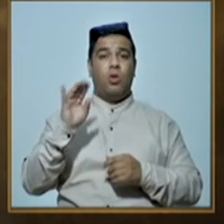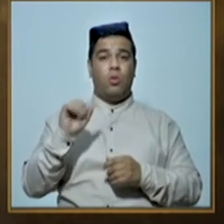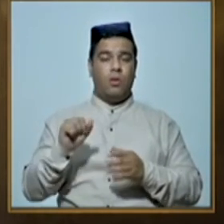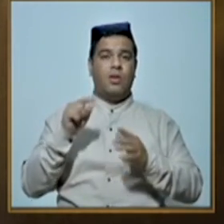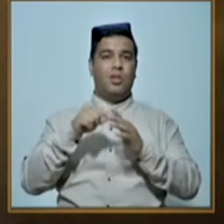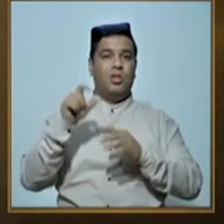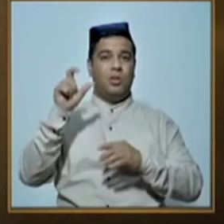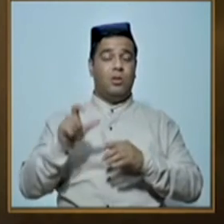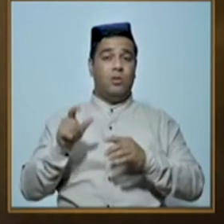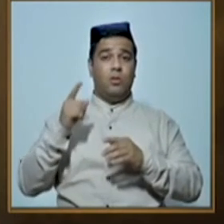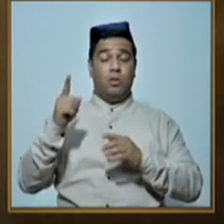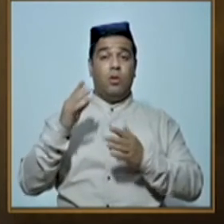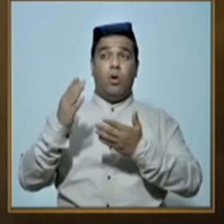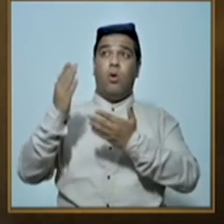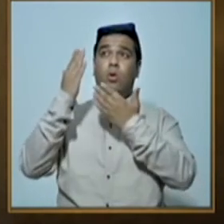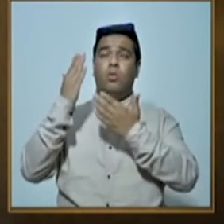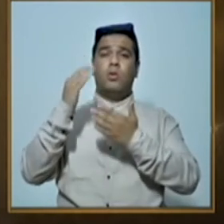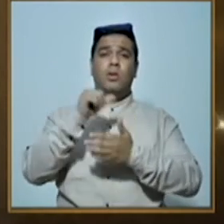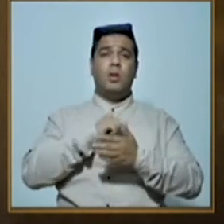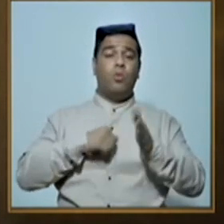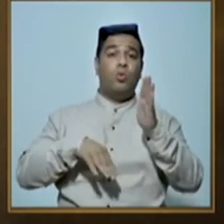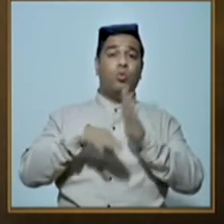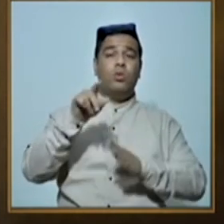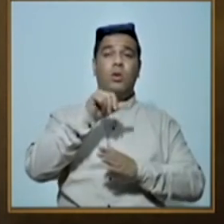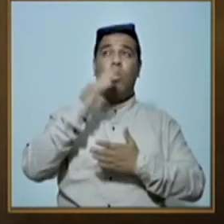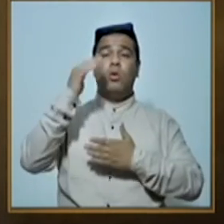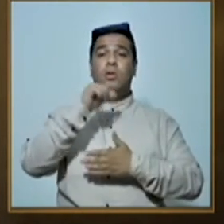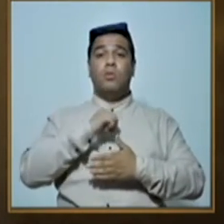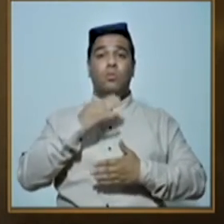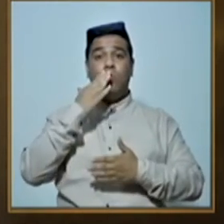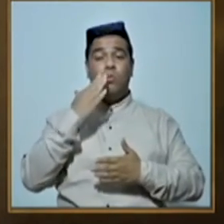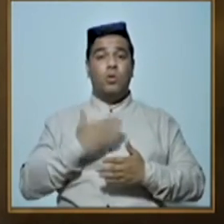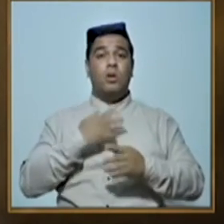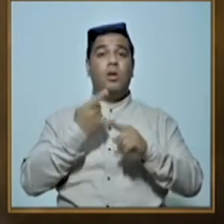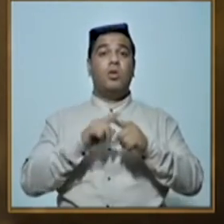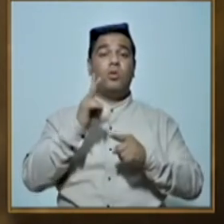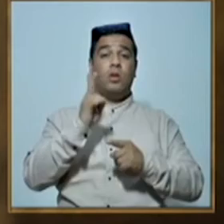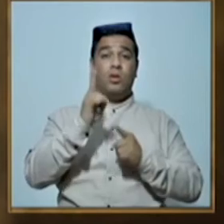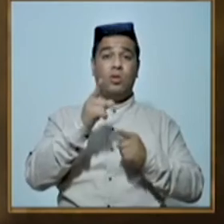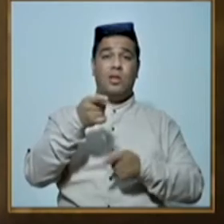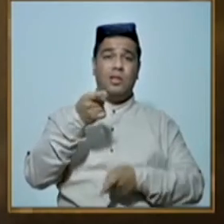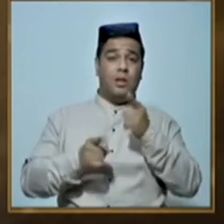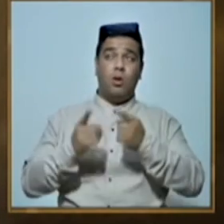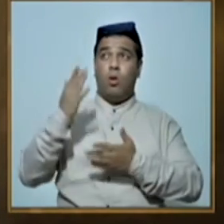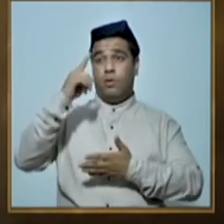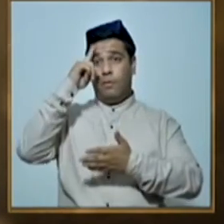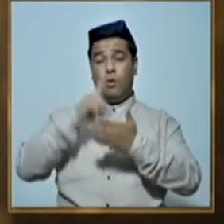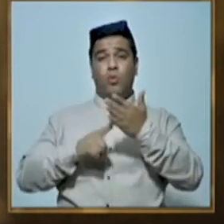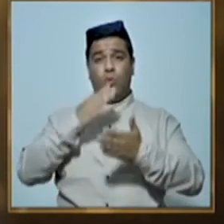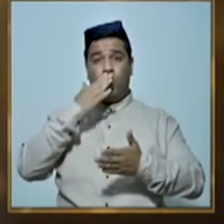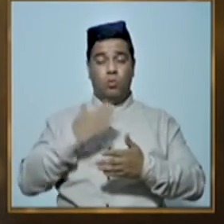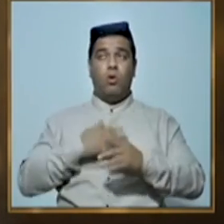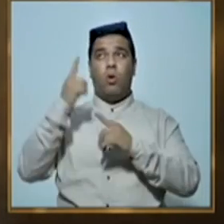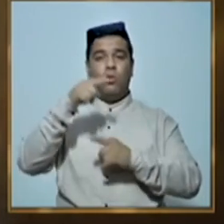atqakum. Allohning huzurida mukarramingiz, hurmatligingiz, taqvodorligingiz. Kimning taqvosi ko'proq bo'lsa, Allohning oldida